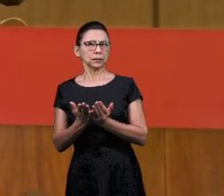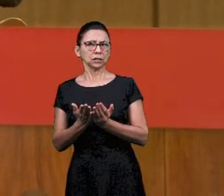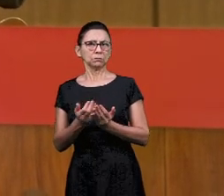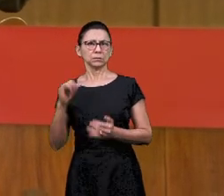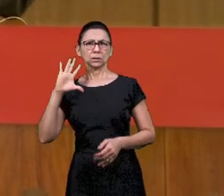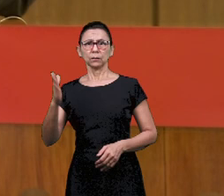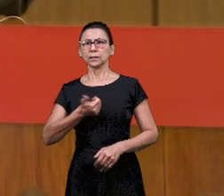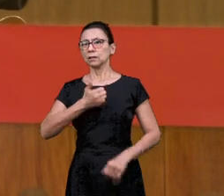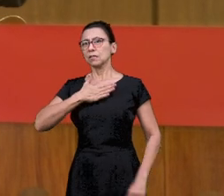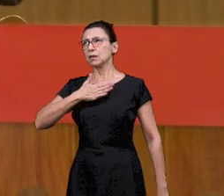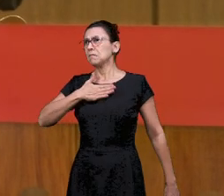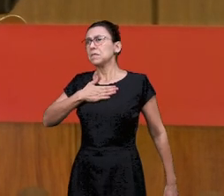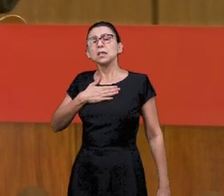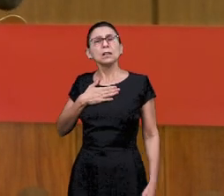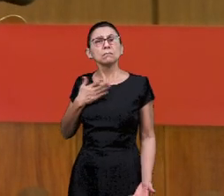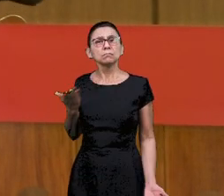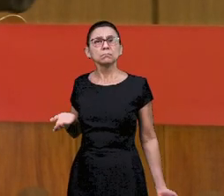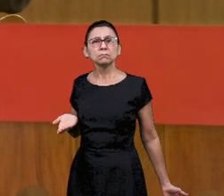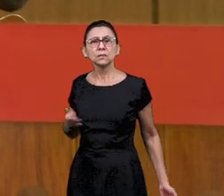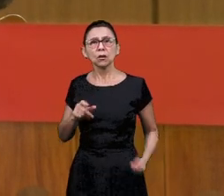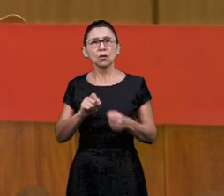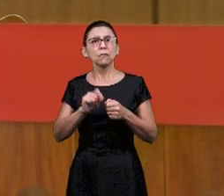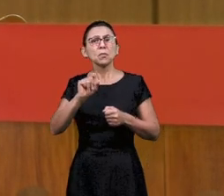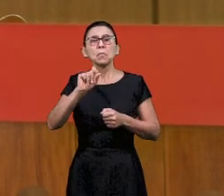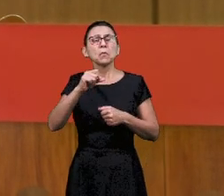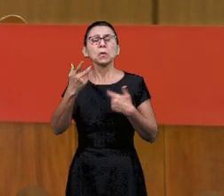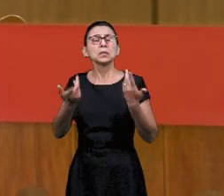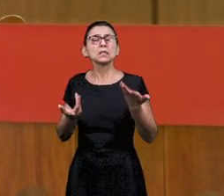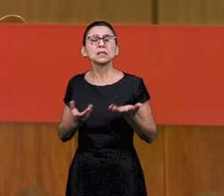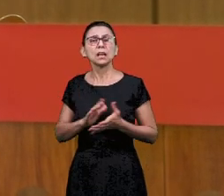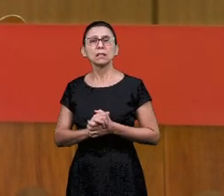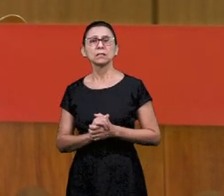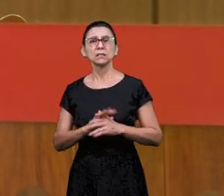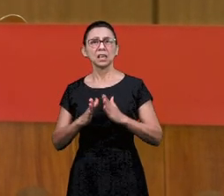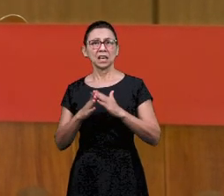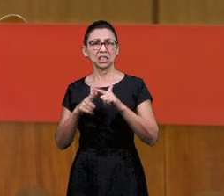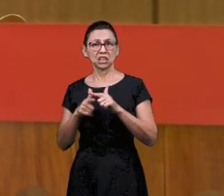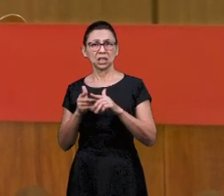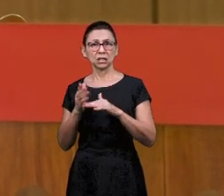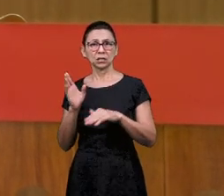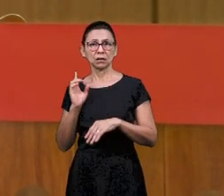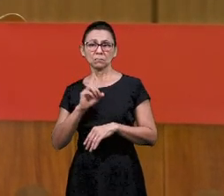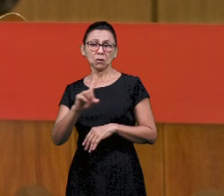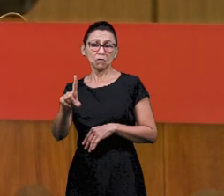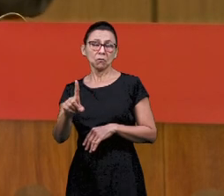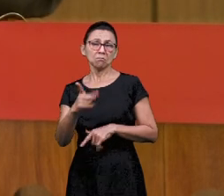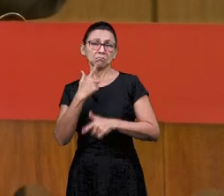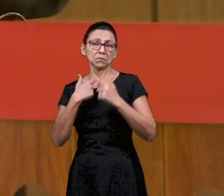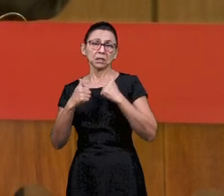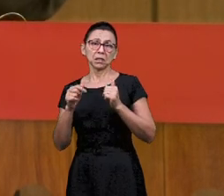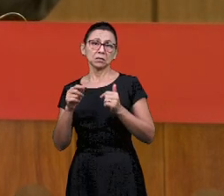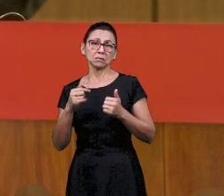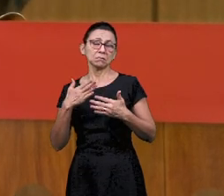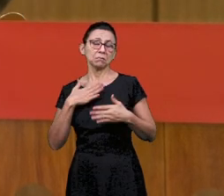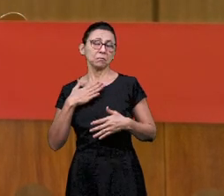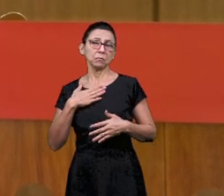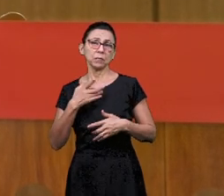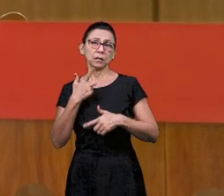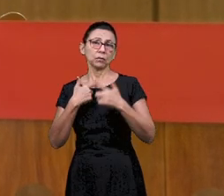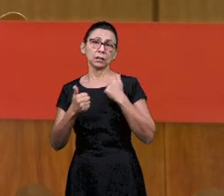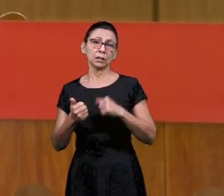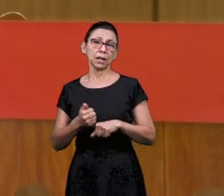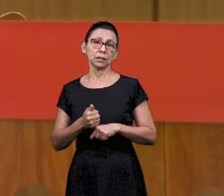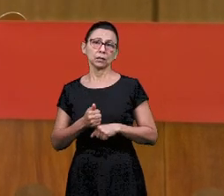à moi. Je fais d'elle ce que je veux. Je vais à l'église quand je veux. Je suis le pasteur le jour que je veux. Je suis diacre le jour que je